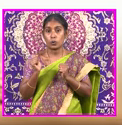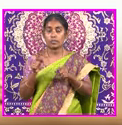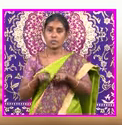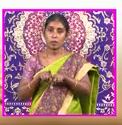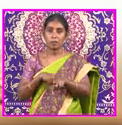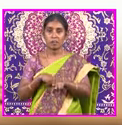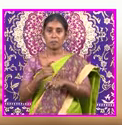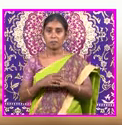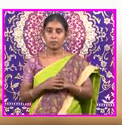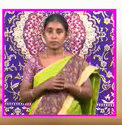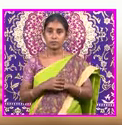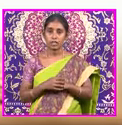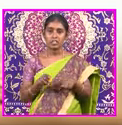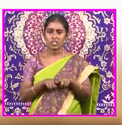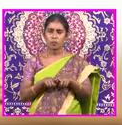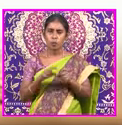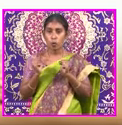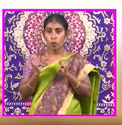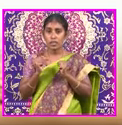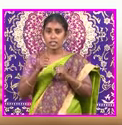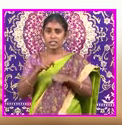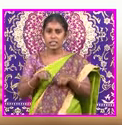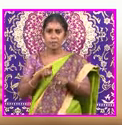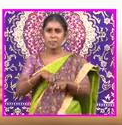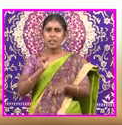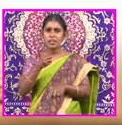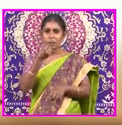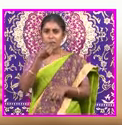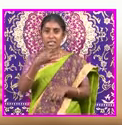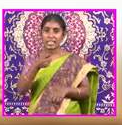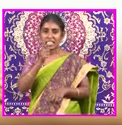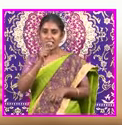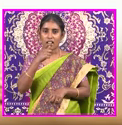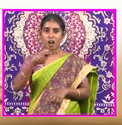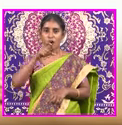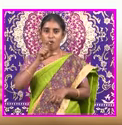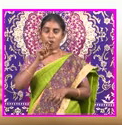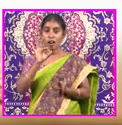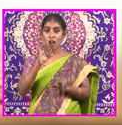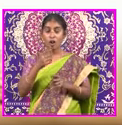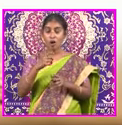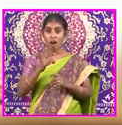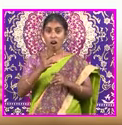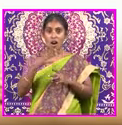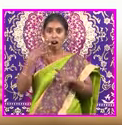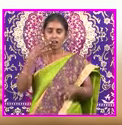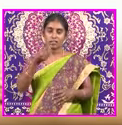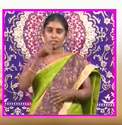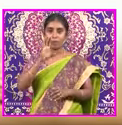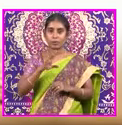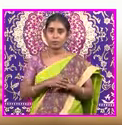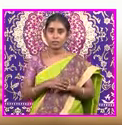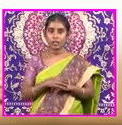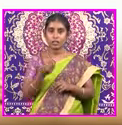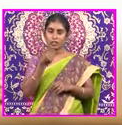குளிர்காலம் பொறுத்த வரைக்கும் நம்ம சூடான உணவுகளை சாப்பிடுவோம். டீ, காஃபி போன்ற சூடான உணவுகளை எடுத்துக்கொள்வோம். உணவு பழக்கம்